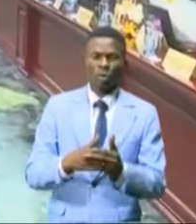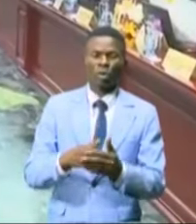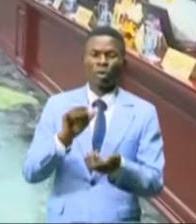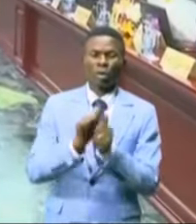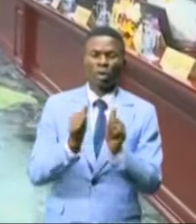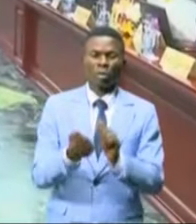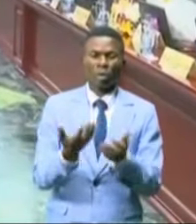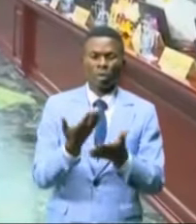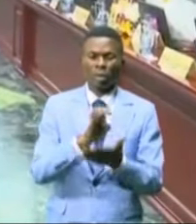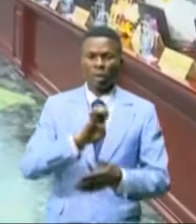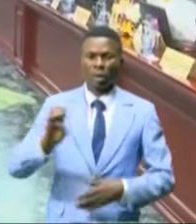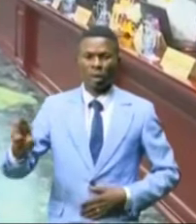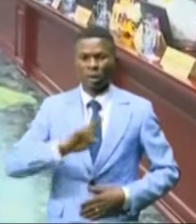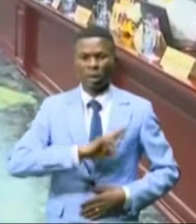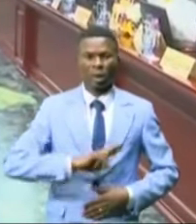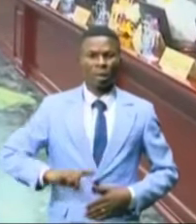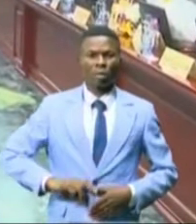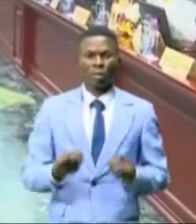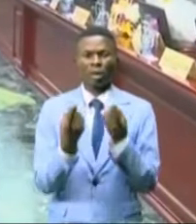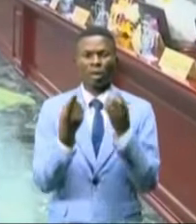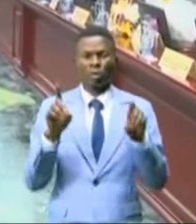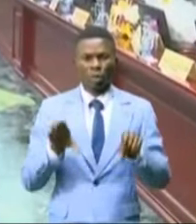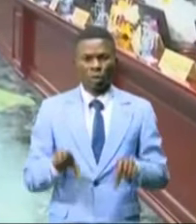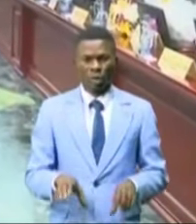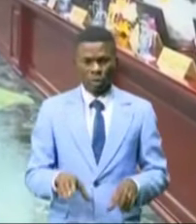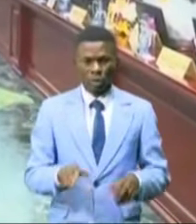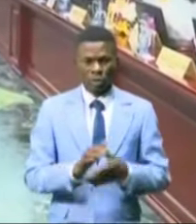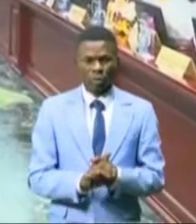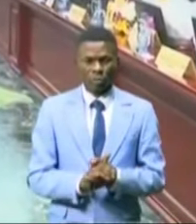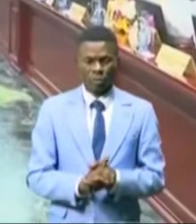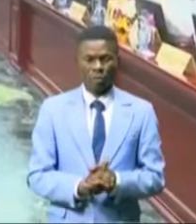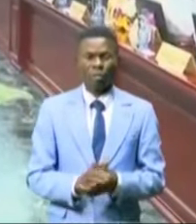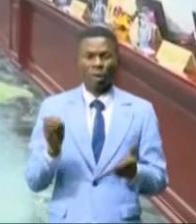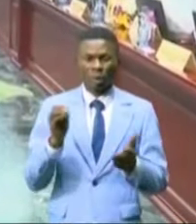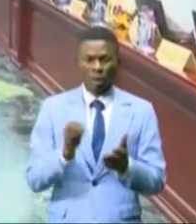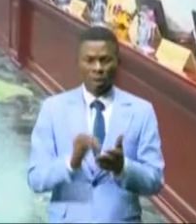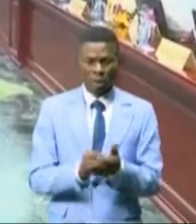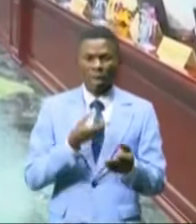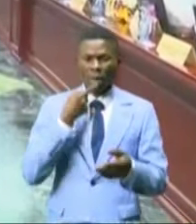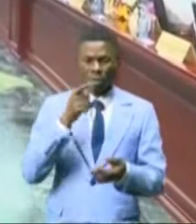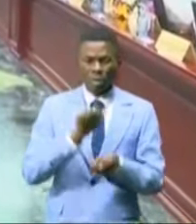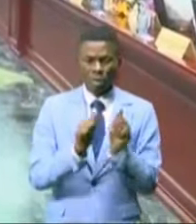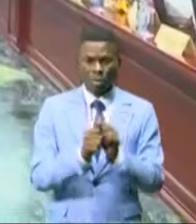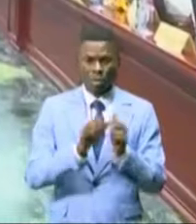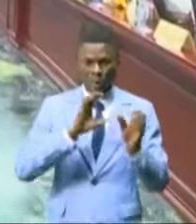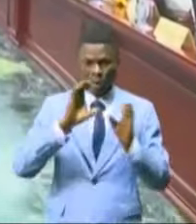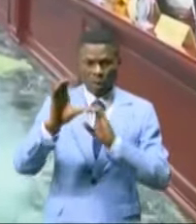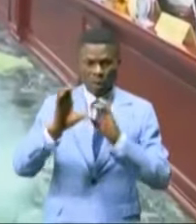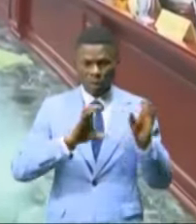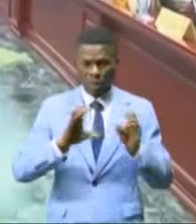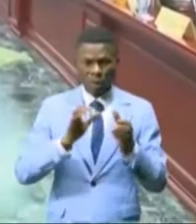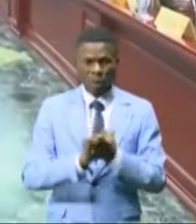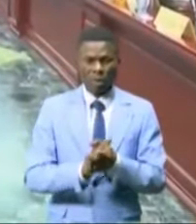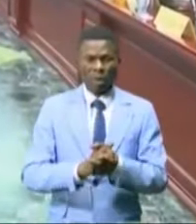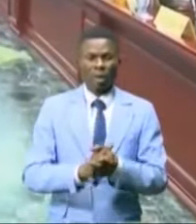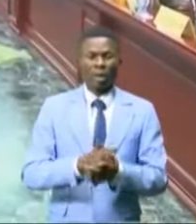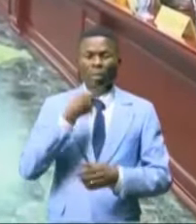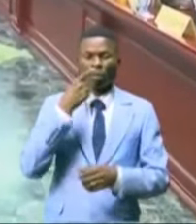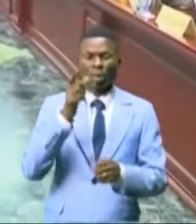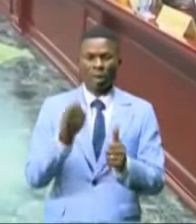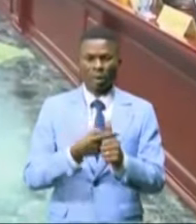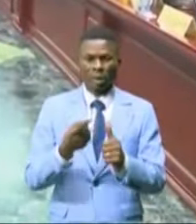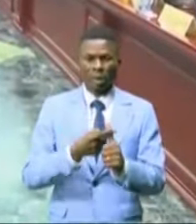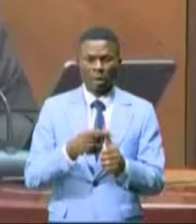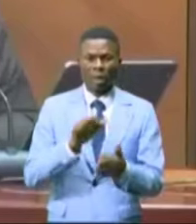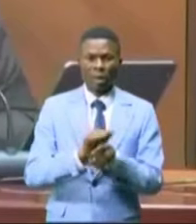écument l'est de notre pays. Revenant sur sa communication, elle a porté essentiellement sur